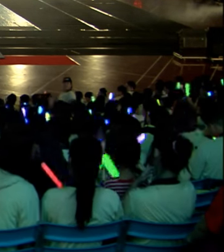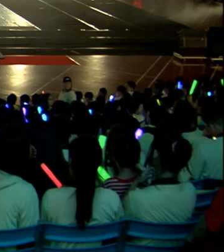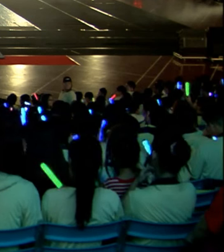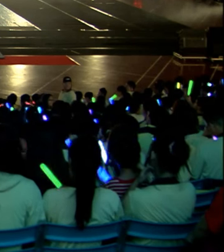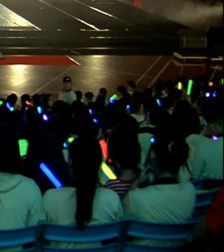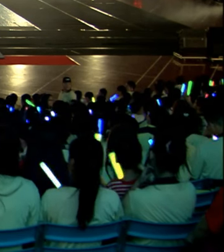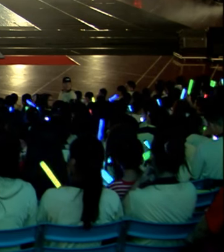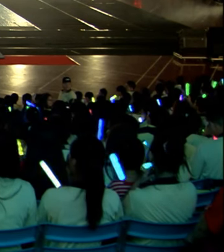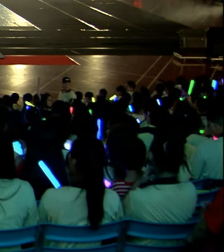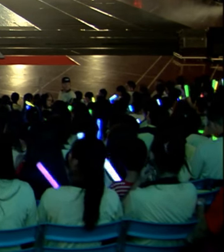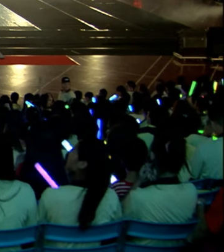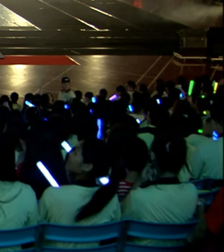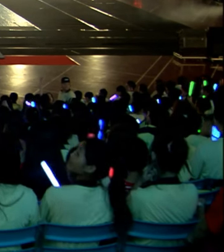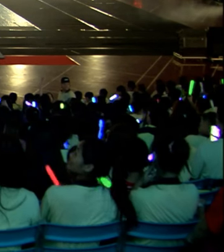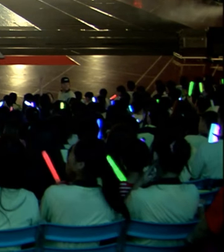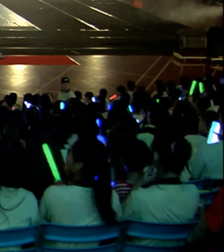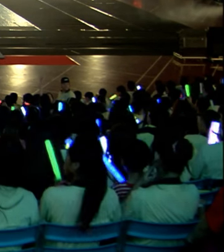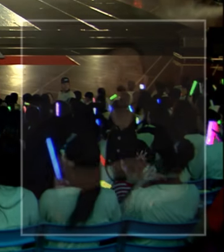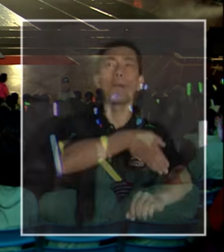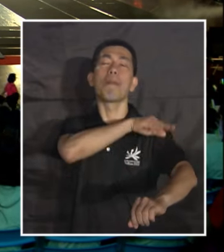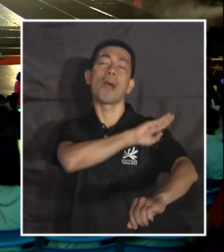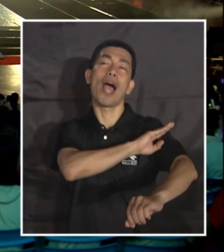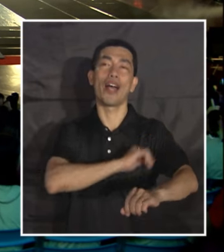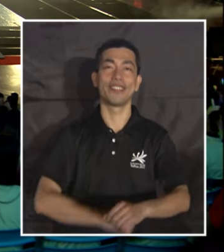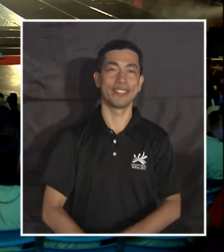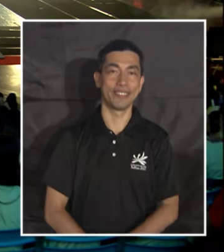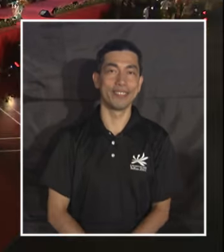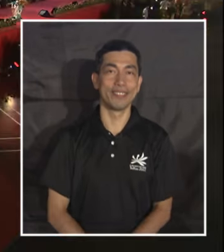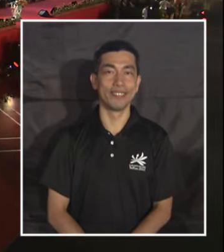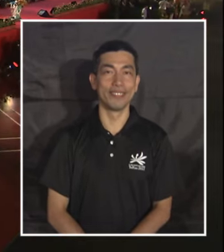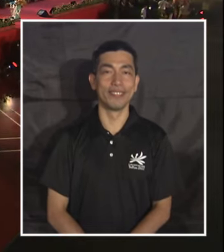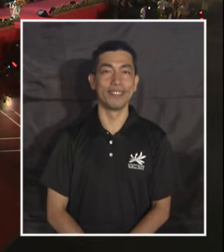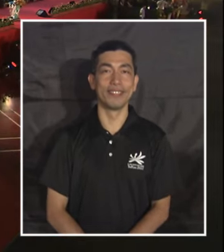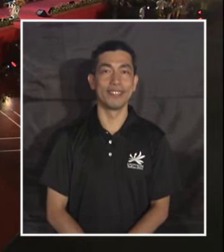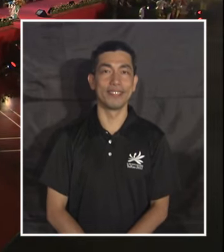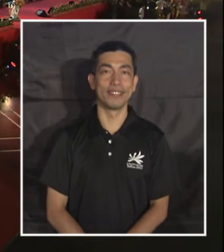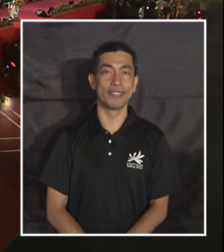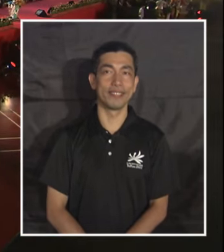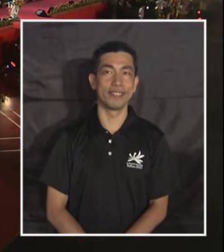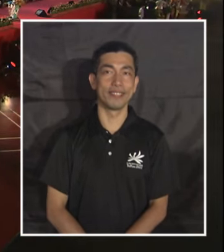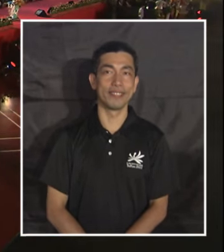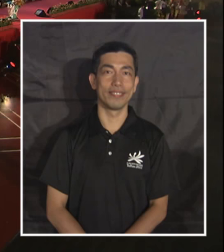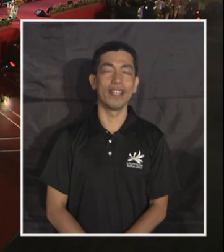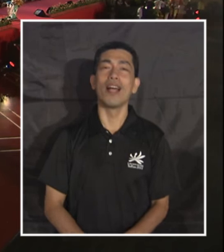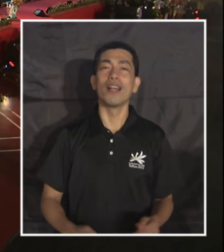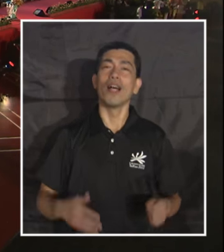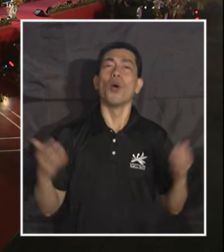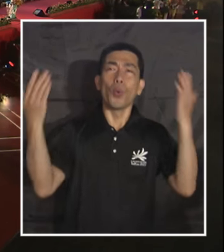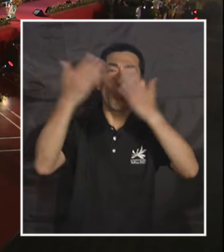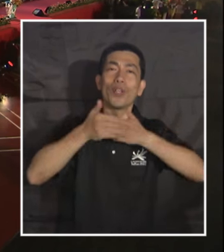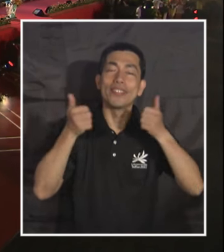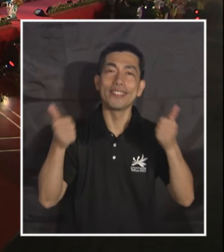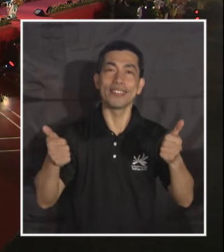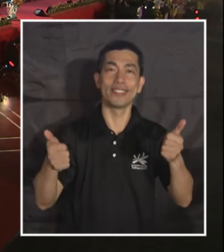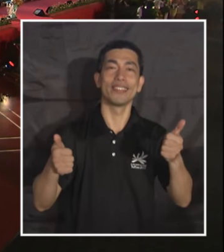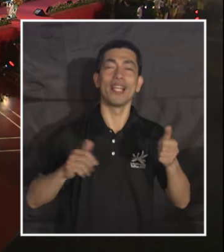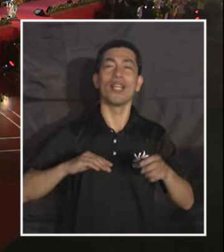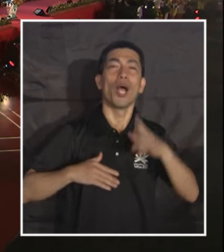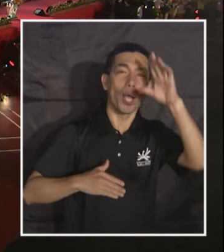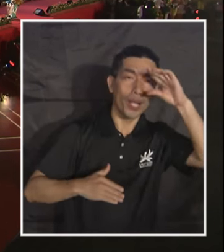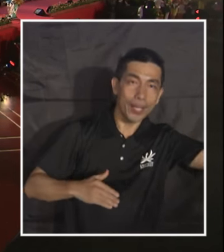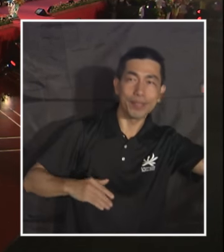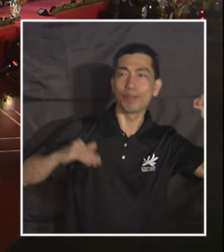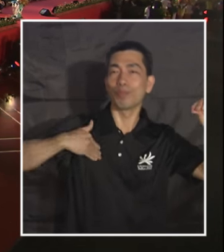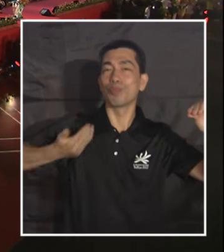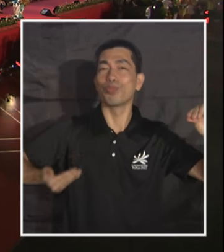安静的力量 The power of silence. Good evening, ladies and gentlemen. Welcome to